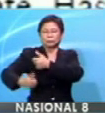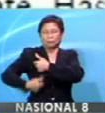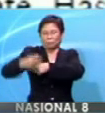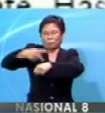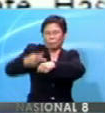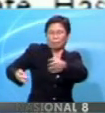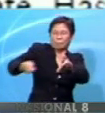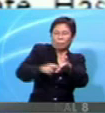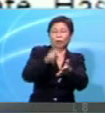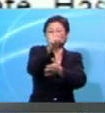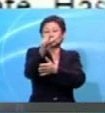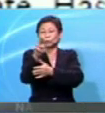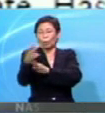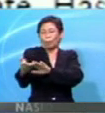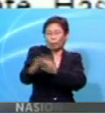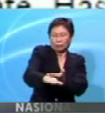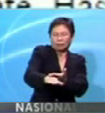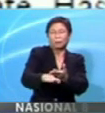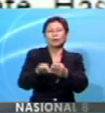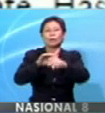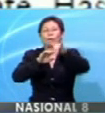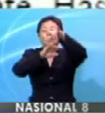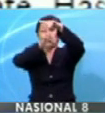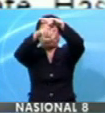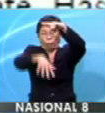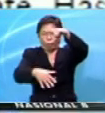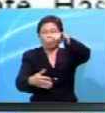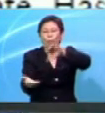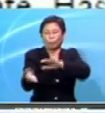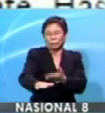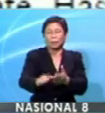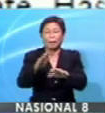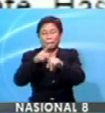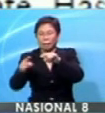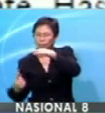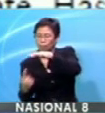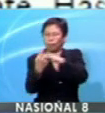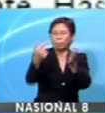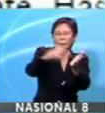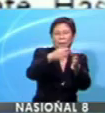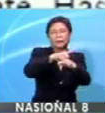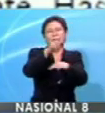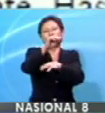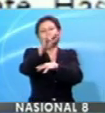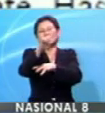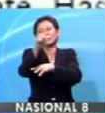melaporkan Zulkifli terbunuh serangan udara namun dia muncul semula tahun lalu di